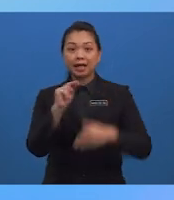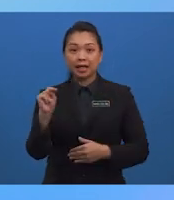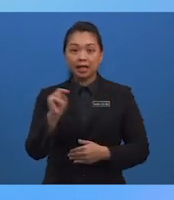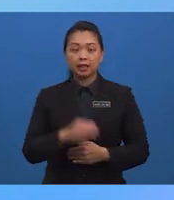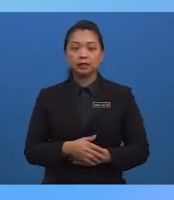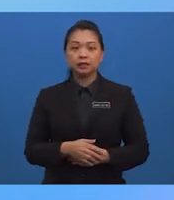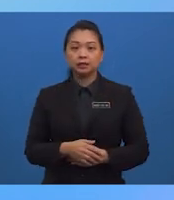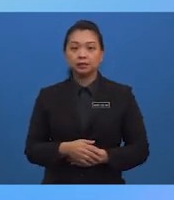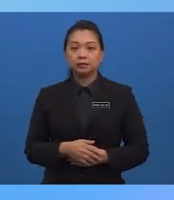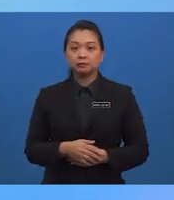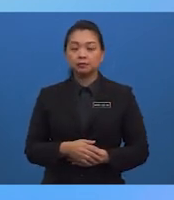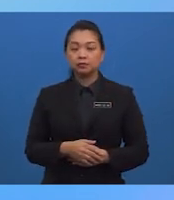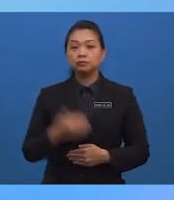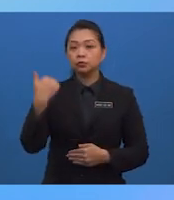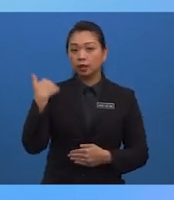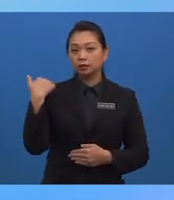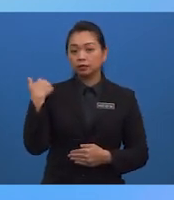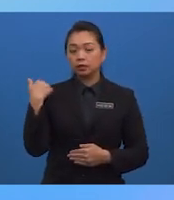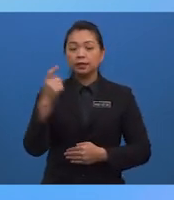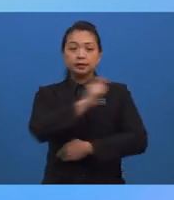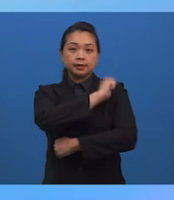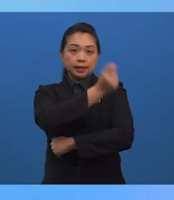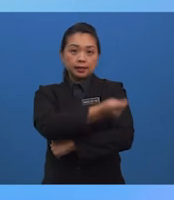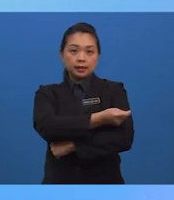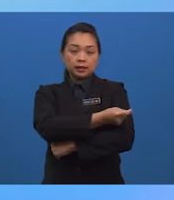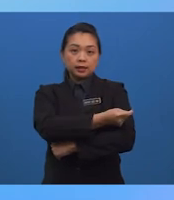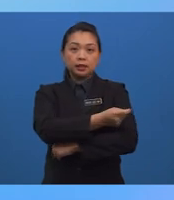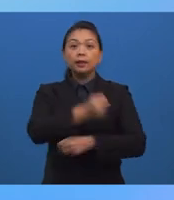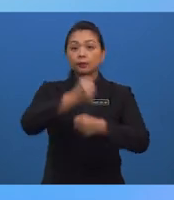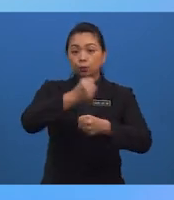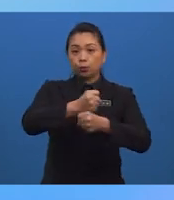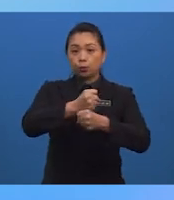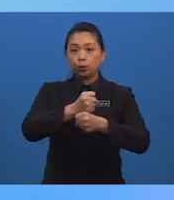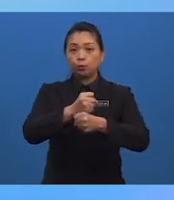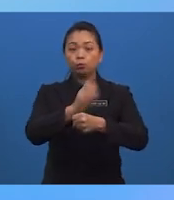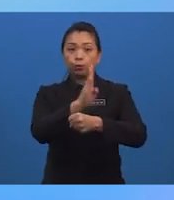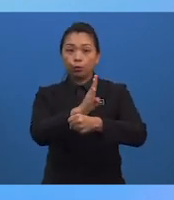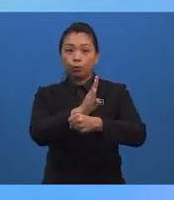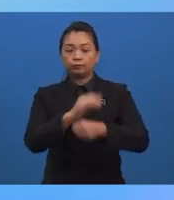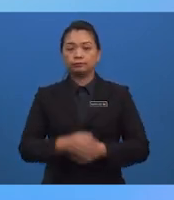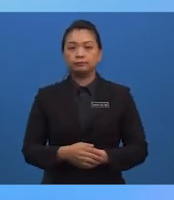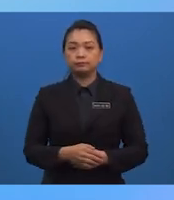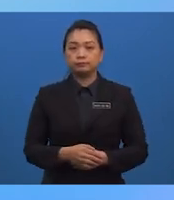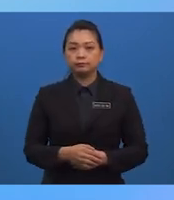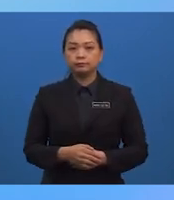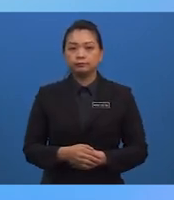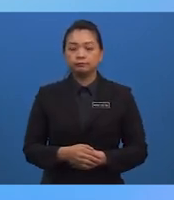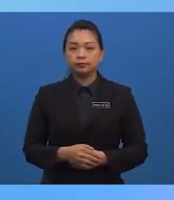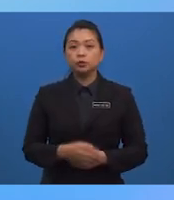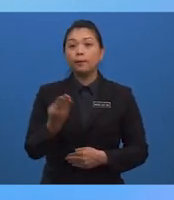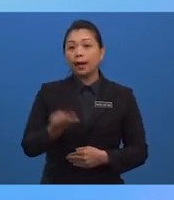yang kelima ialah aspek tenaga buruh, dan yang keenam ialah aspek keperluan bahan mentah.